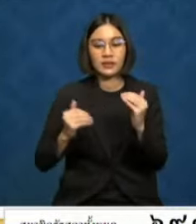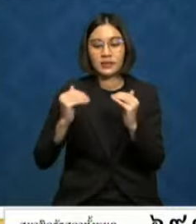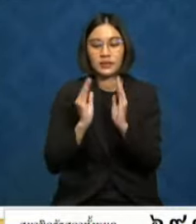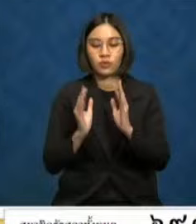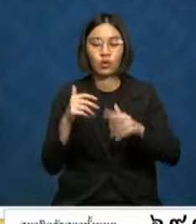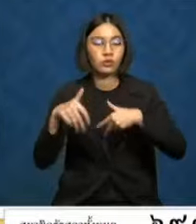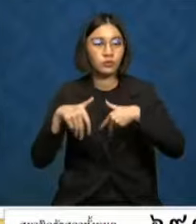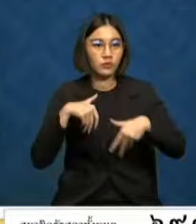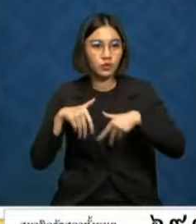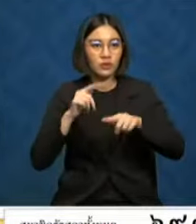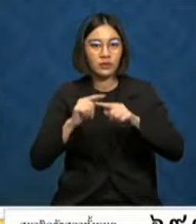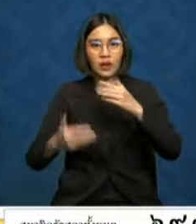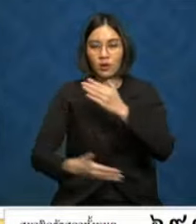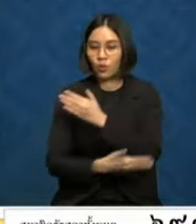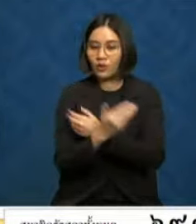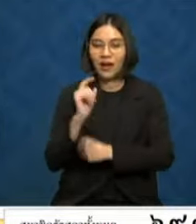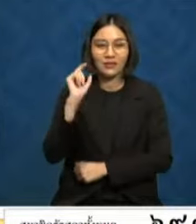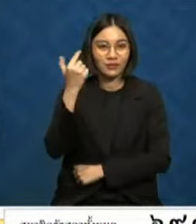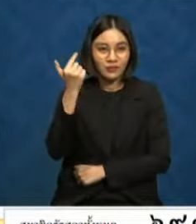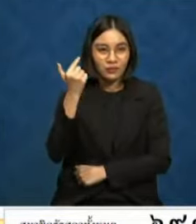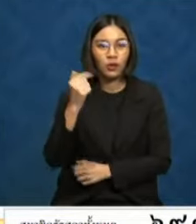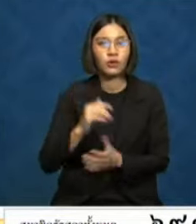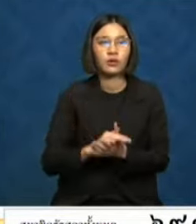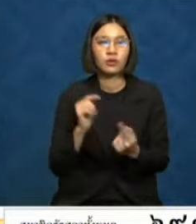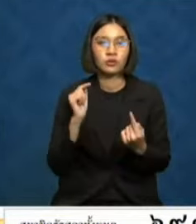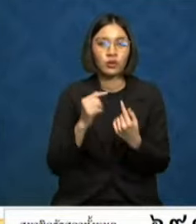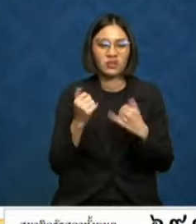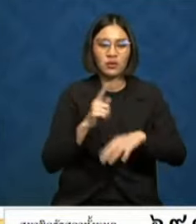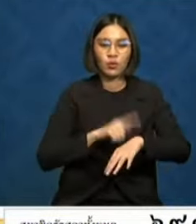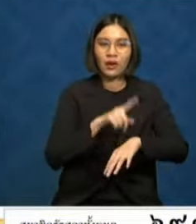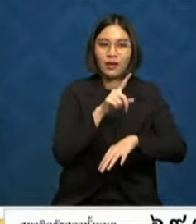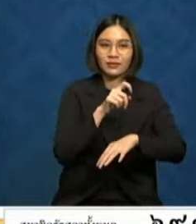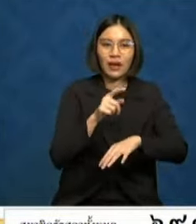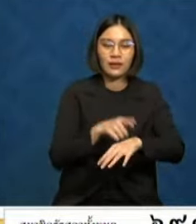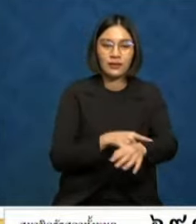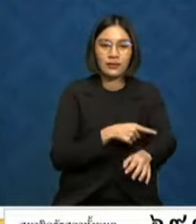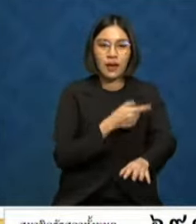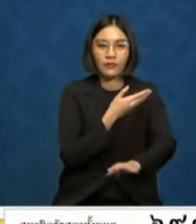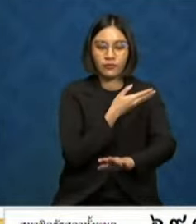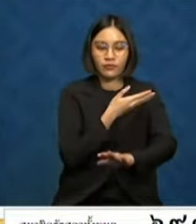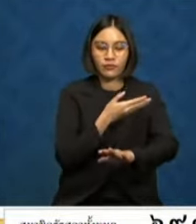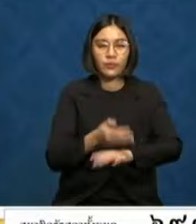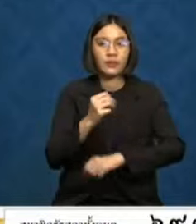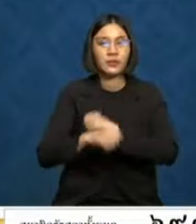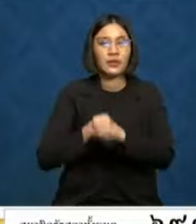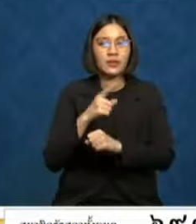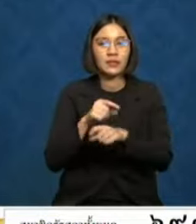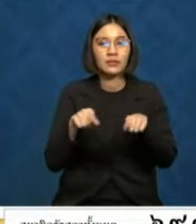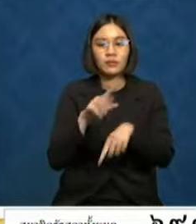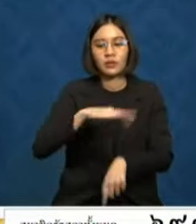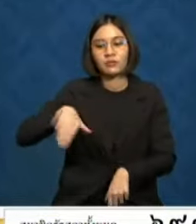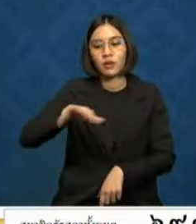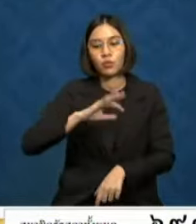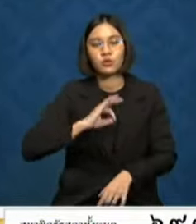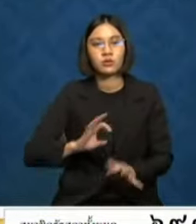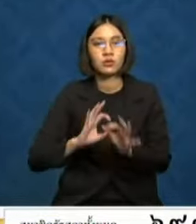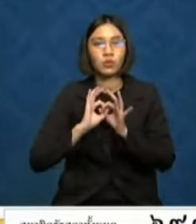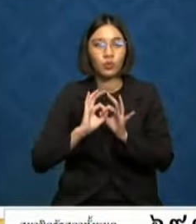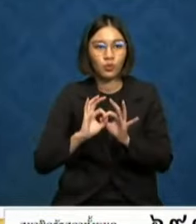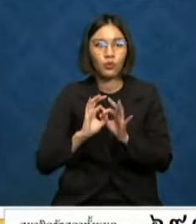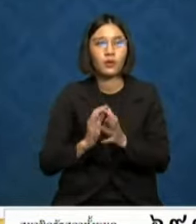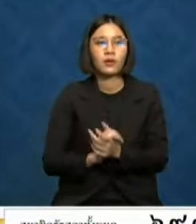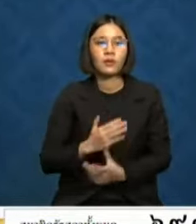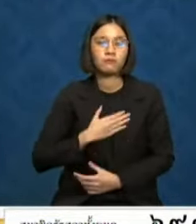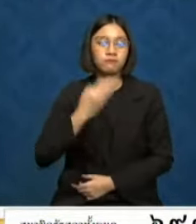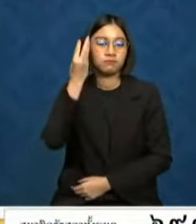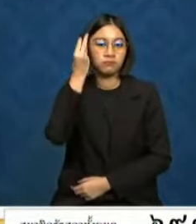นุษยชนนี่เป็นโอกาสทองหลังจากที่เราเสียเวลามานานถึง20กว่าปีอย่างที่หลายท่านแสดงความกังวลนะครับเพราะฉะนั้